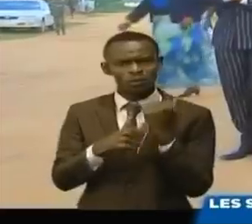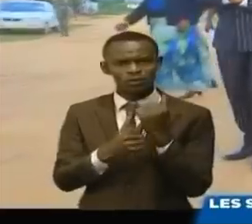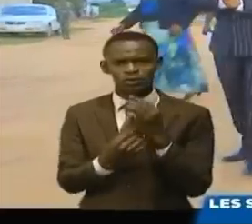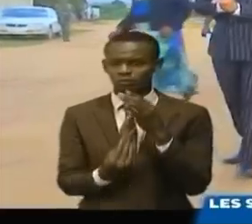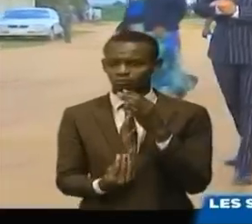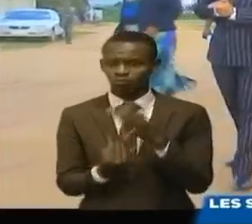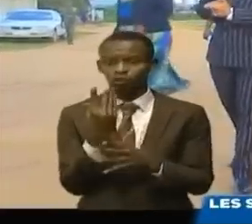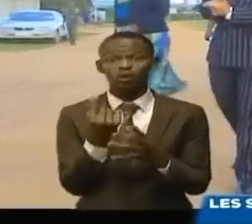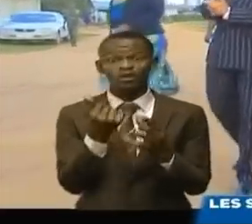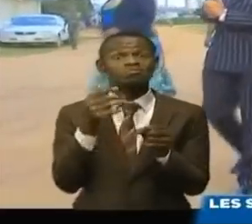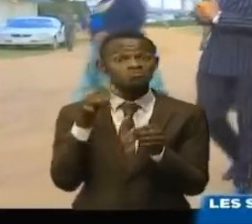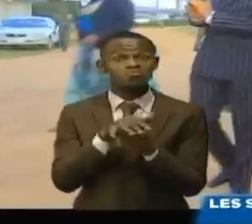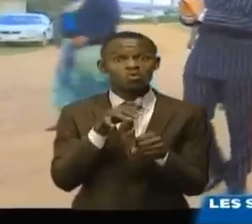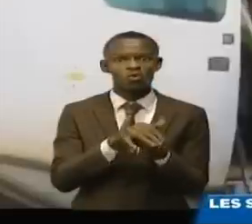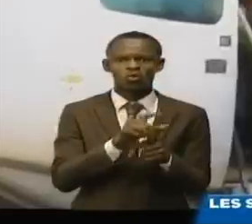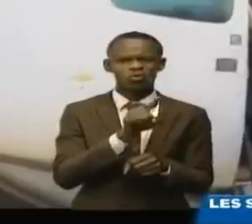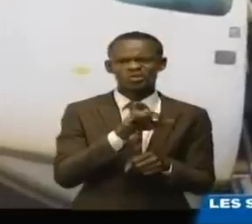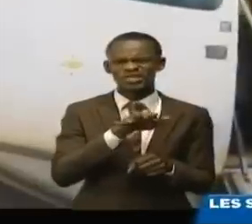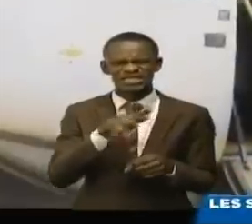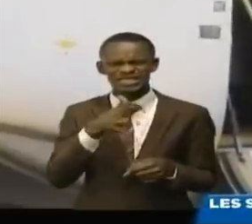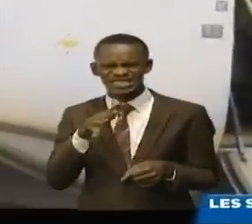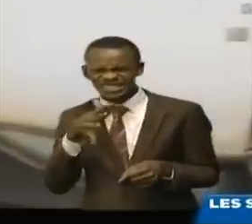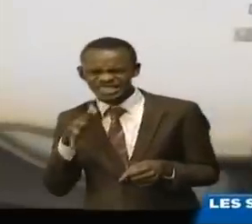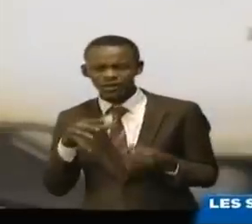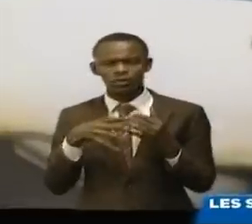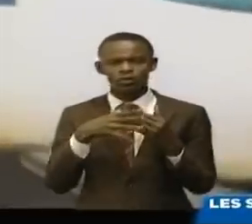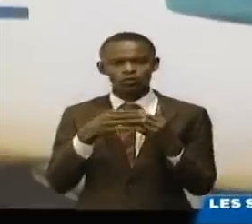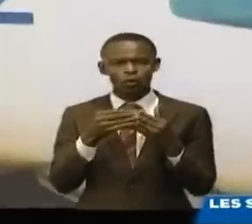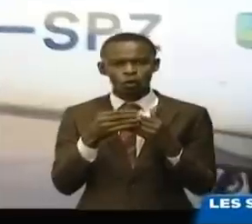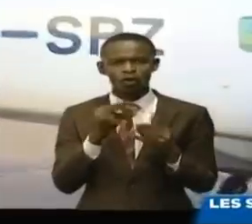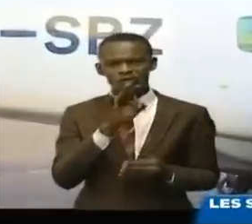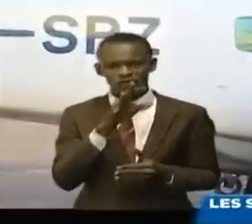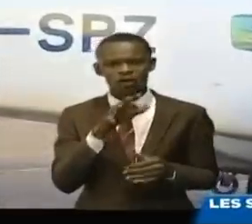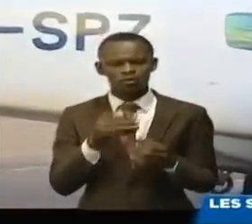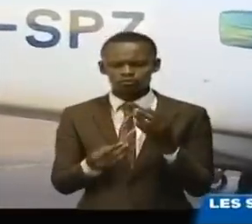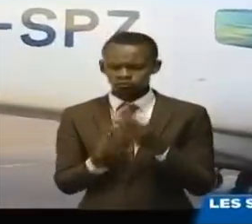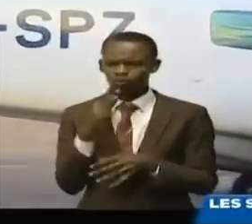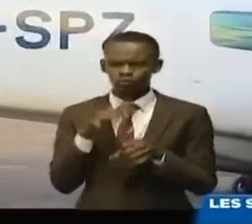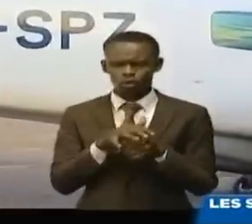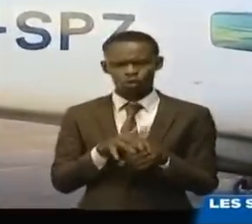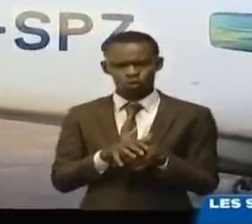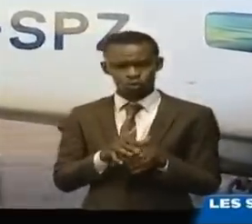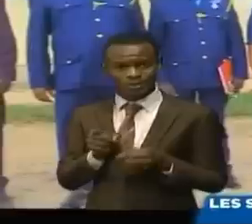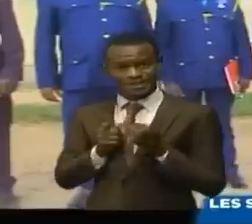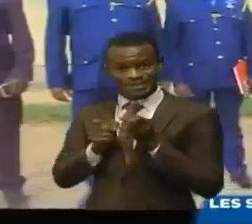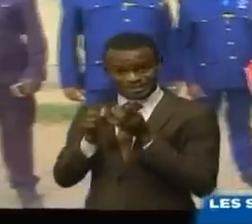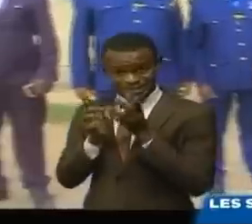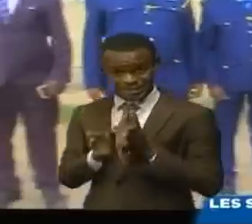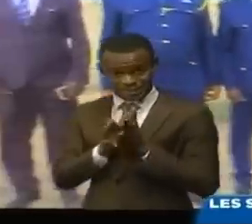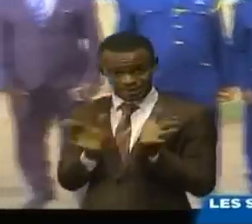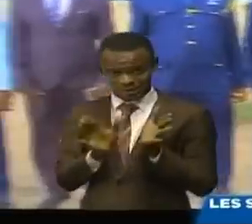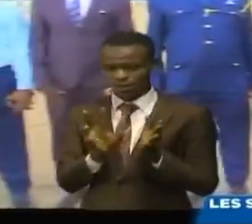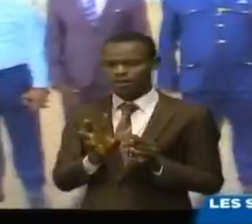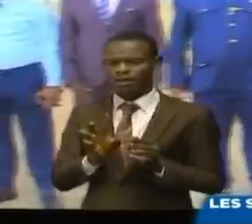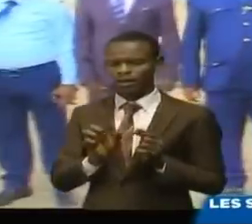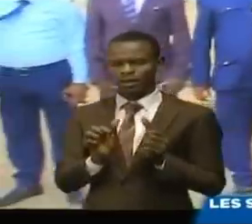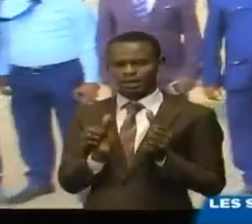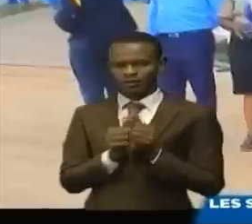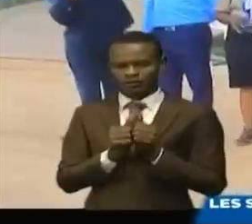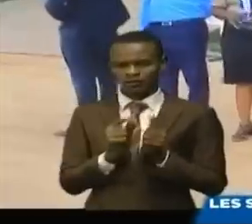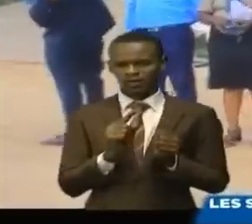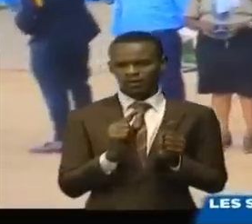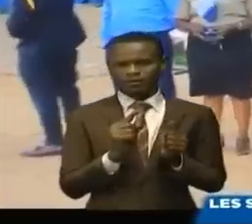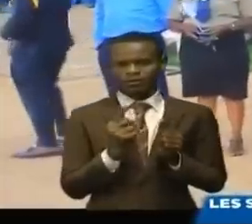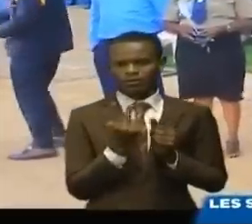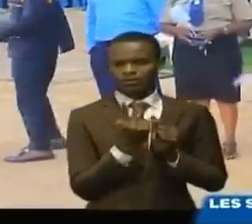DGRAD, Jean-Parfum Tabala à Bounia, accompagné d'une délégation de 7 personnes. Troisième étape de sa mission, après celle effectuée